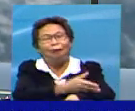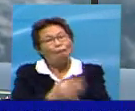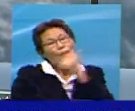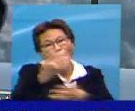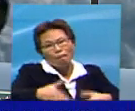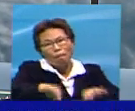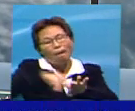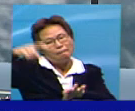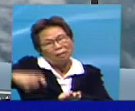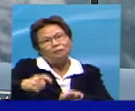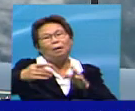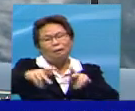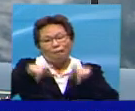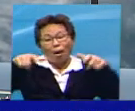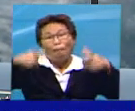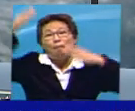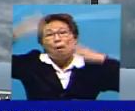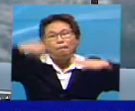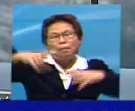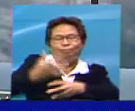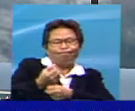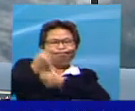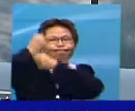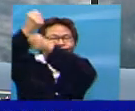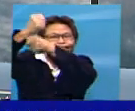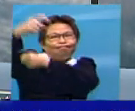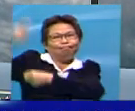penting, semestinya Harimau Malaya perlukan kemenangan.